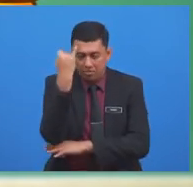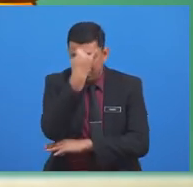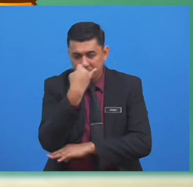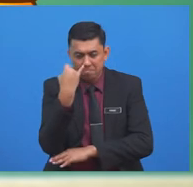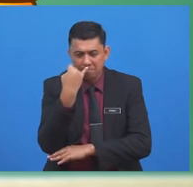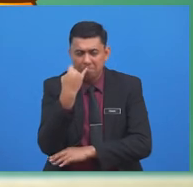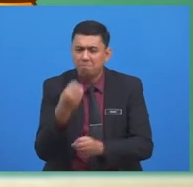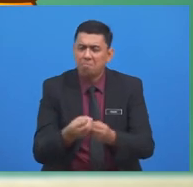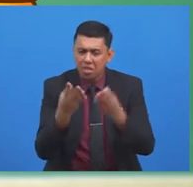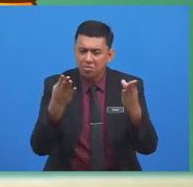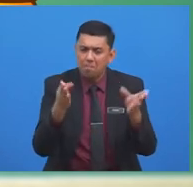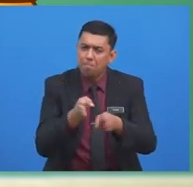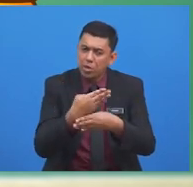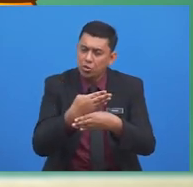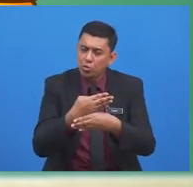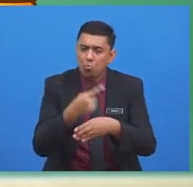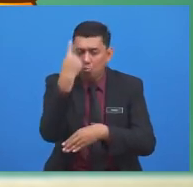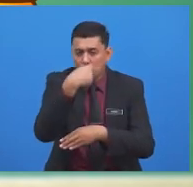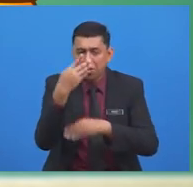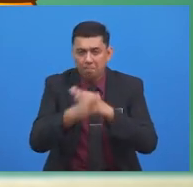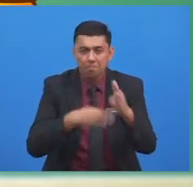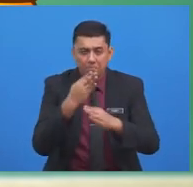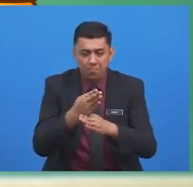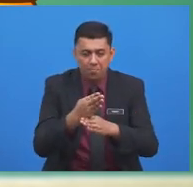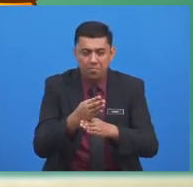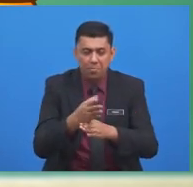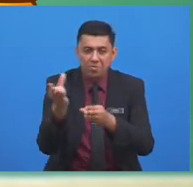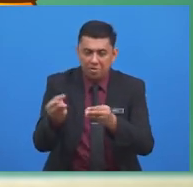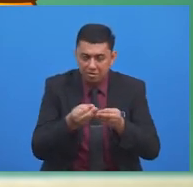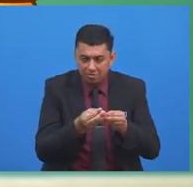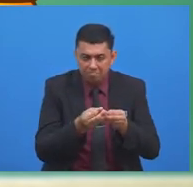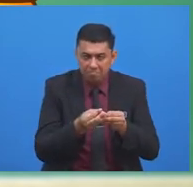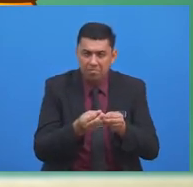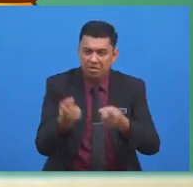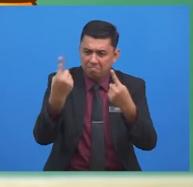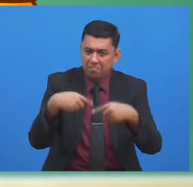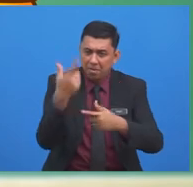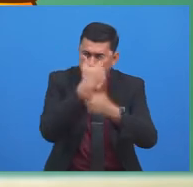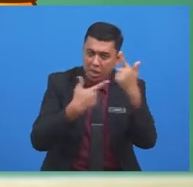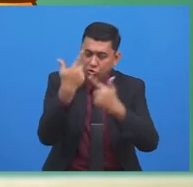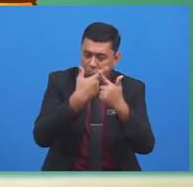Keindahan pelbagai bentuk muka bumi Gua Batu Kapur boleh menarik kedatangan pelancong.